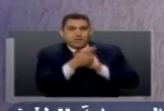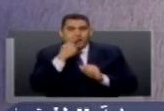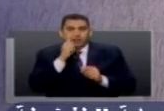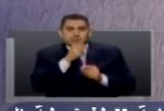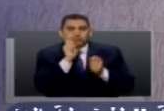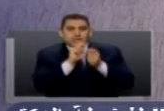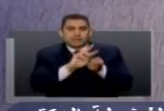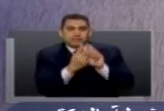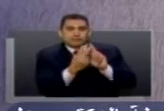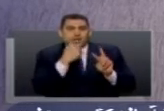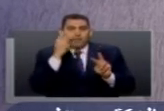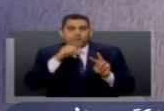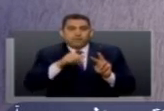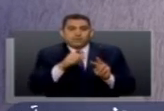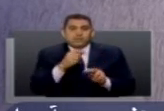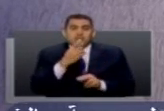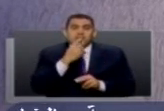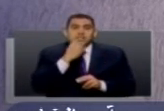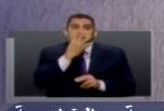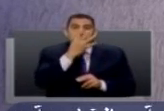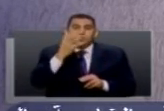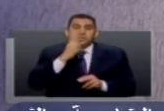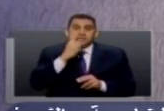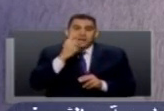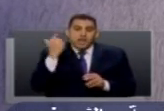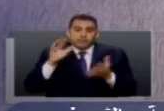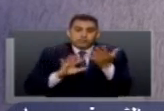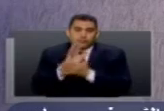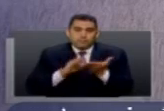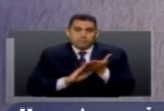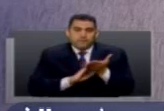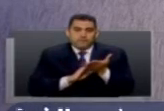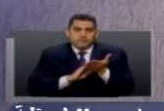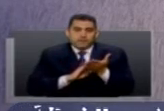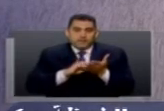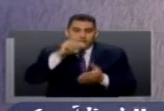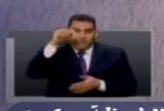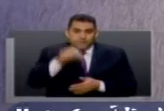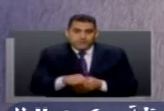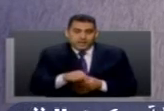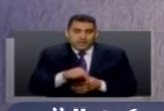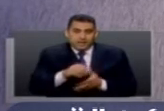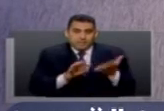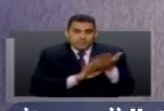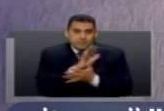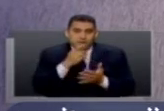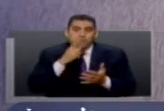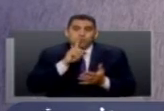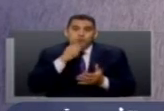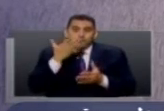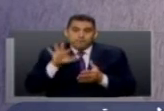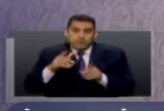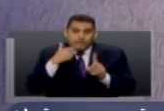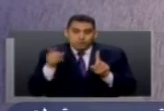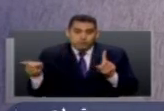مختلفه اربعه قرون لم تكن مشكله في عصر ما حصلت العصر الذي حصلت فيه القضيه لم يستنكرها